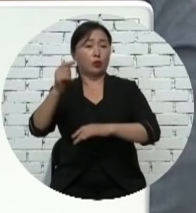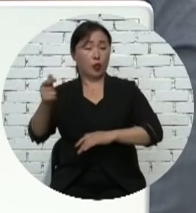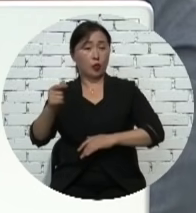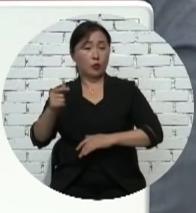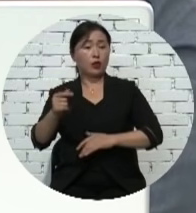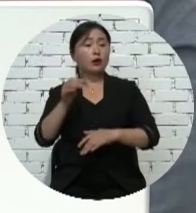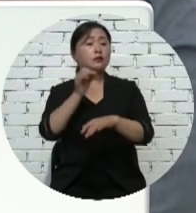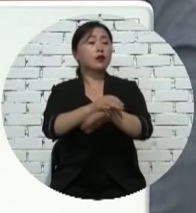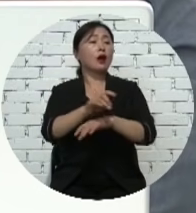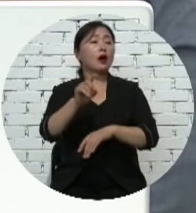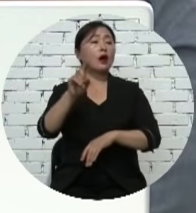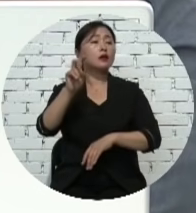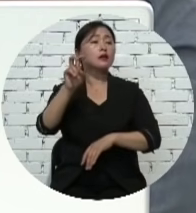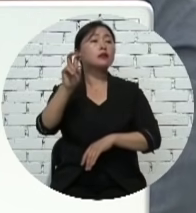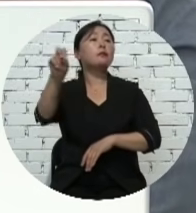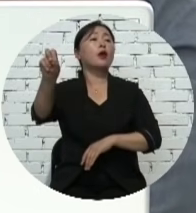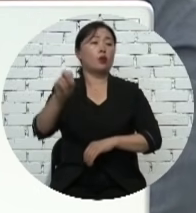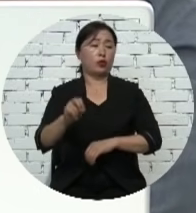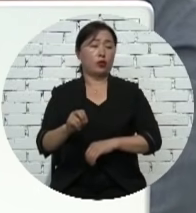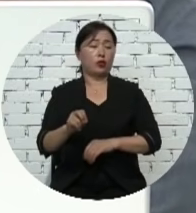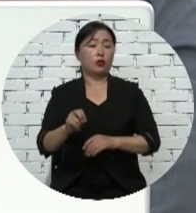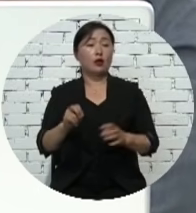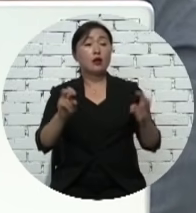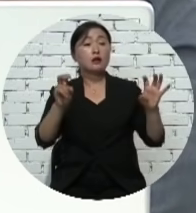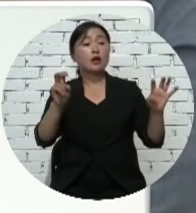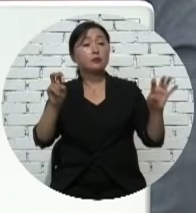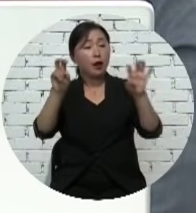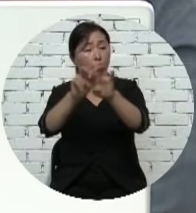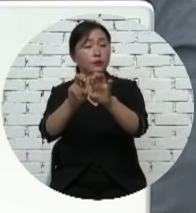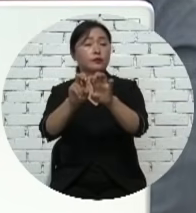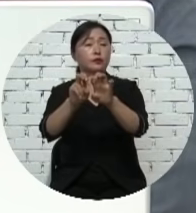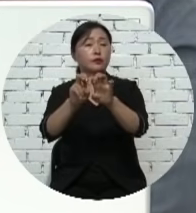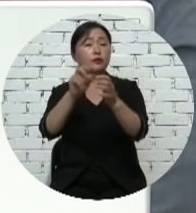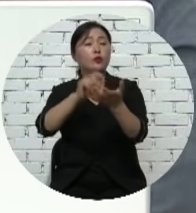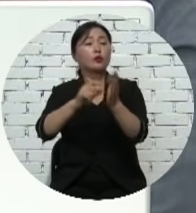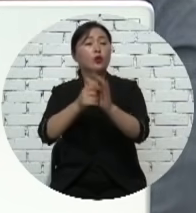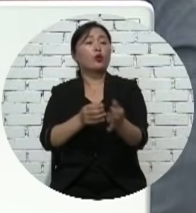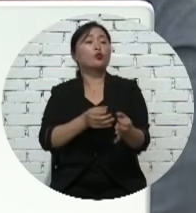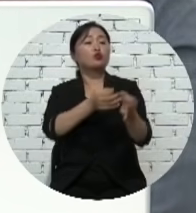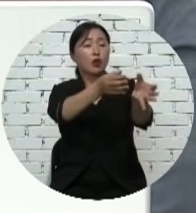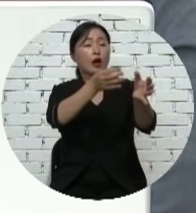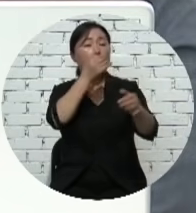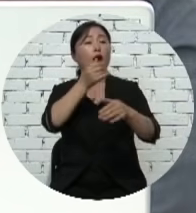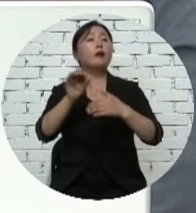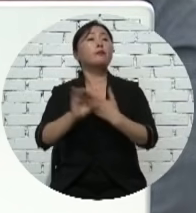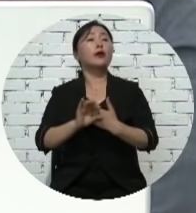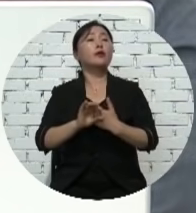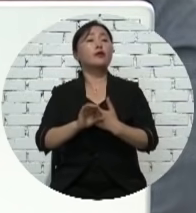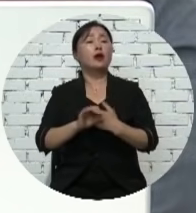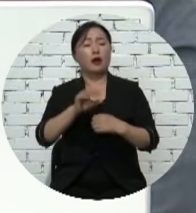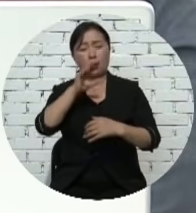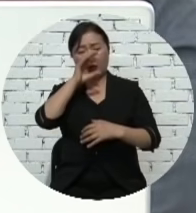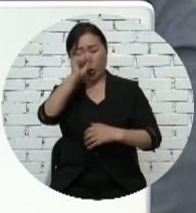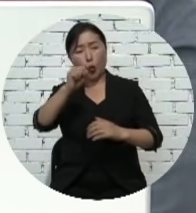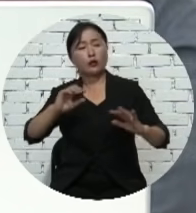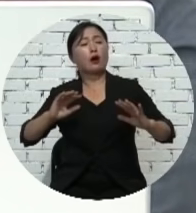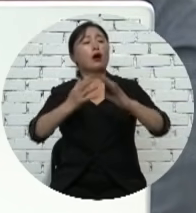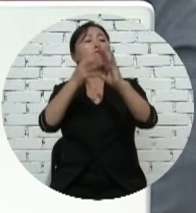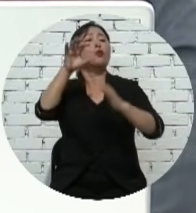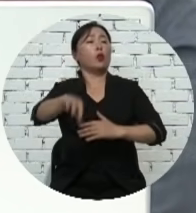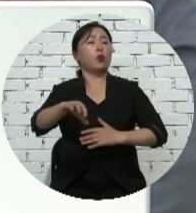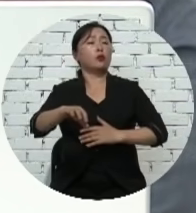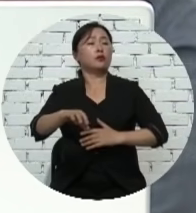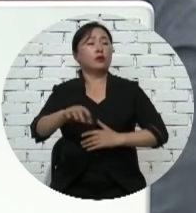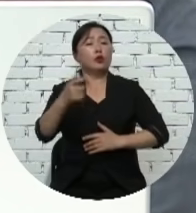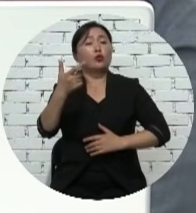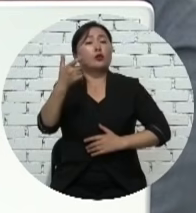20만 원밖에 안 해요. 근데 여기다가 40만 원 정도의 투자를 하면은 택지가 됩니다. 그럼 60만 원짜리